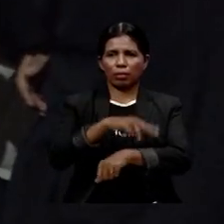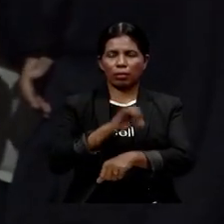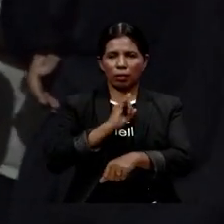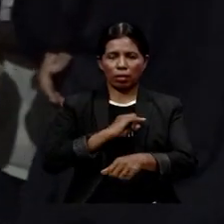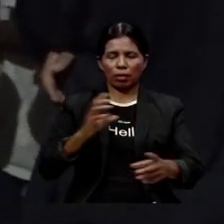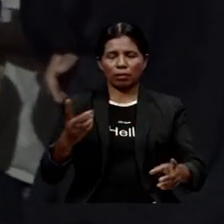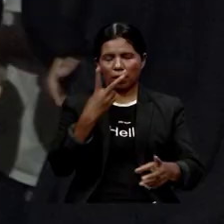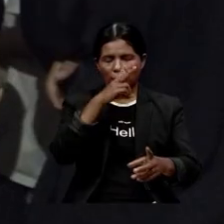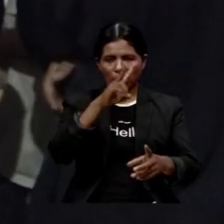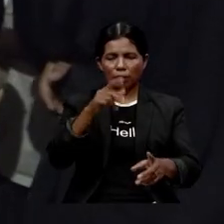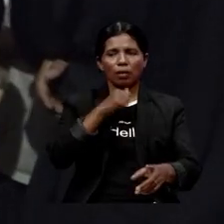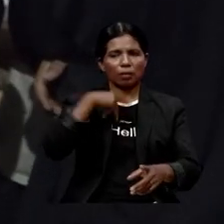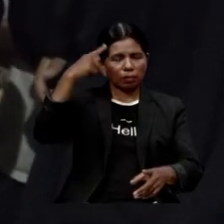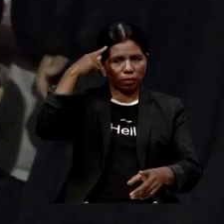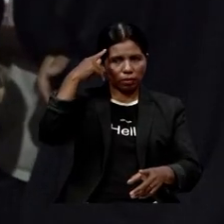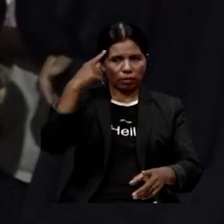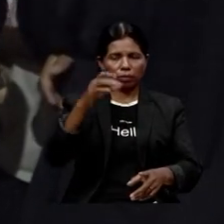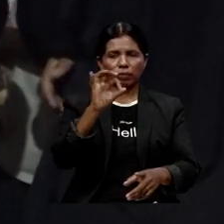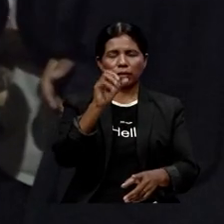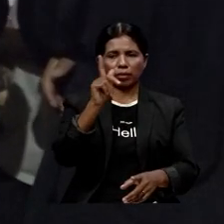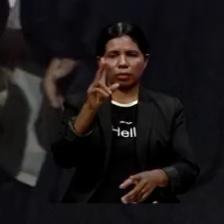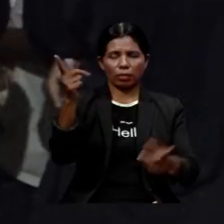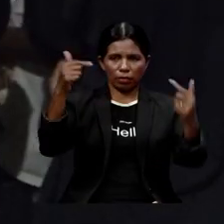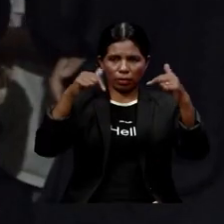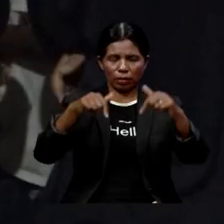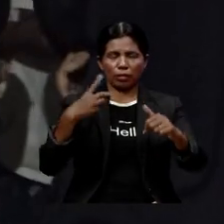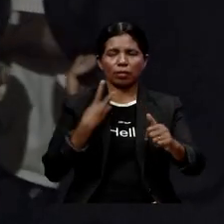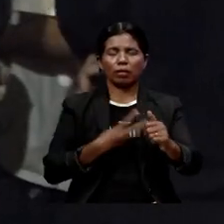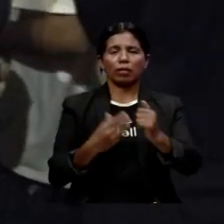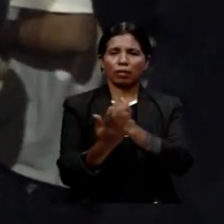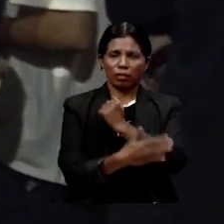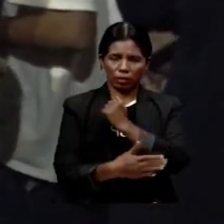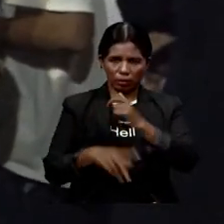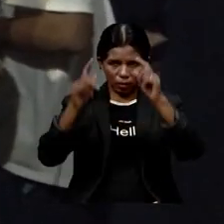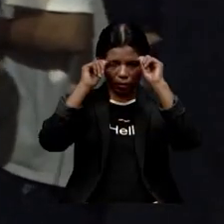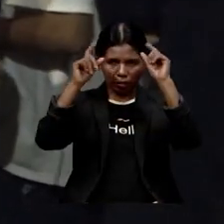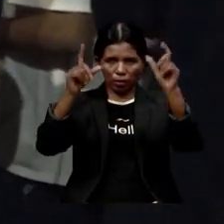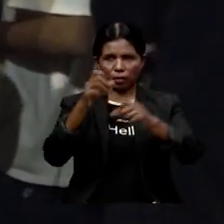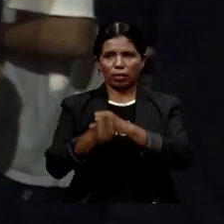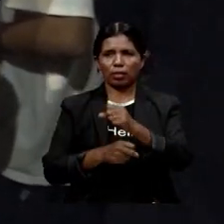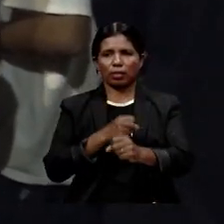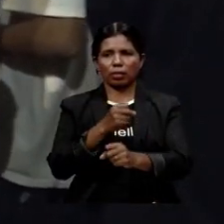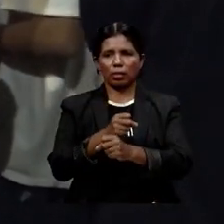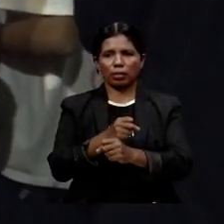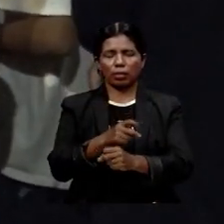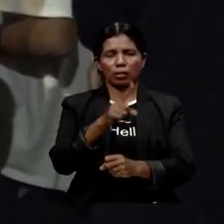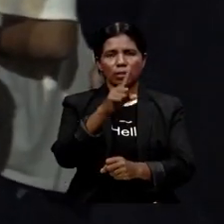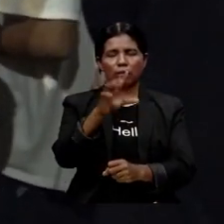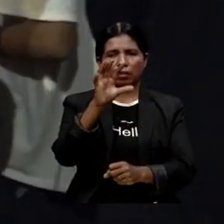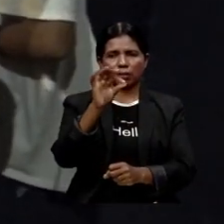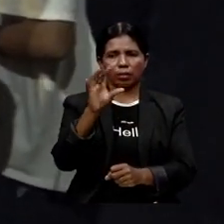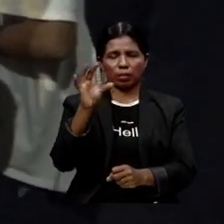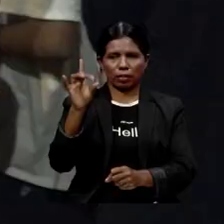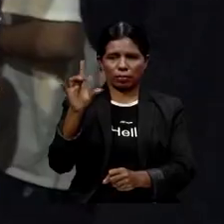asisti itania amu papa Francisco to mai hetania Timor. Iha tinang rihong ida atu sia walau